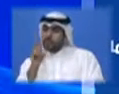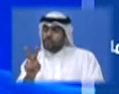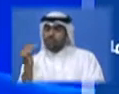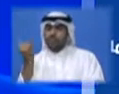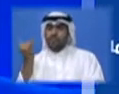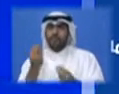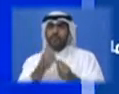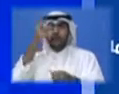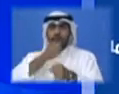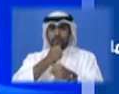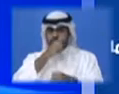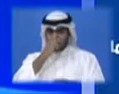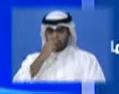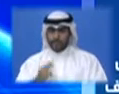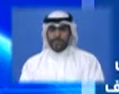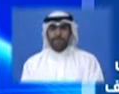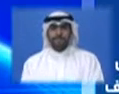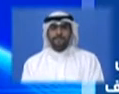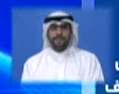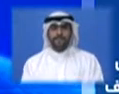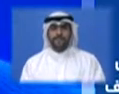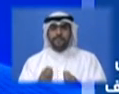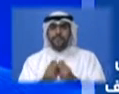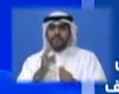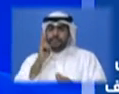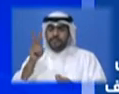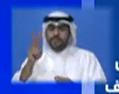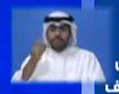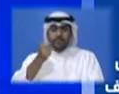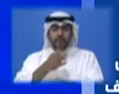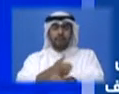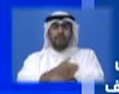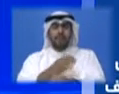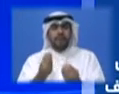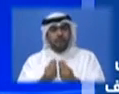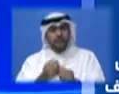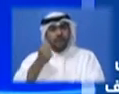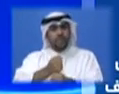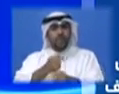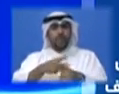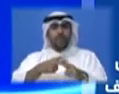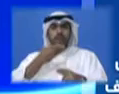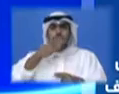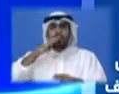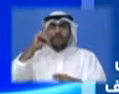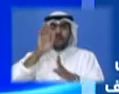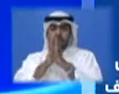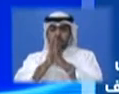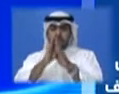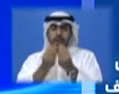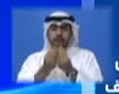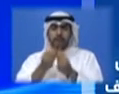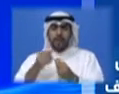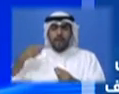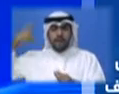الأمير حفظه الله ورعاه. وبشأن الجهود المبذولة التي تقوم بها دولة الكويت لحماية الملكية